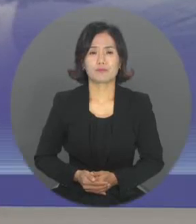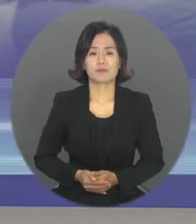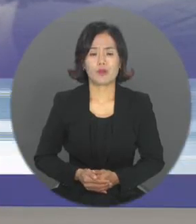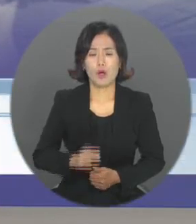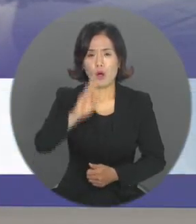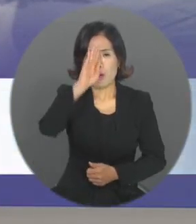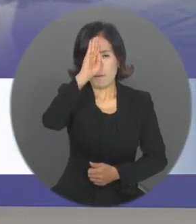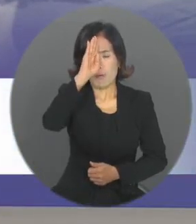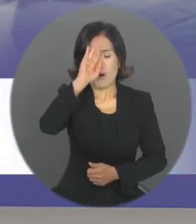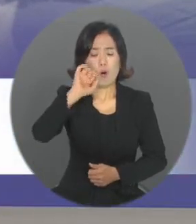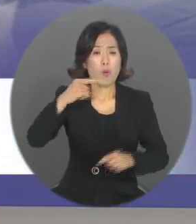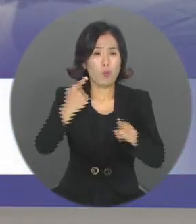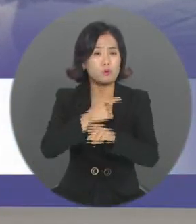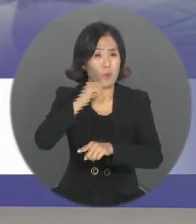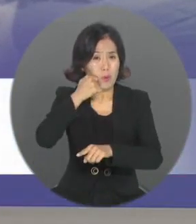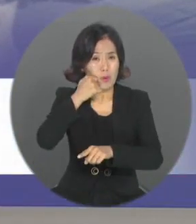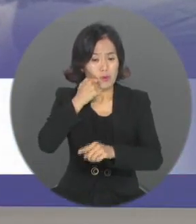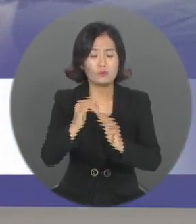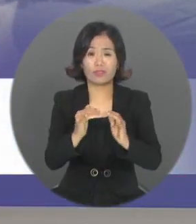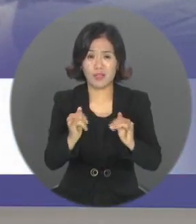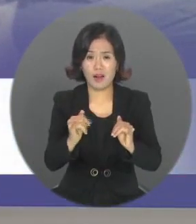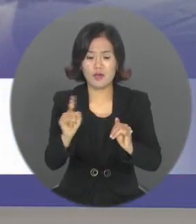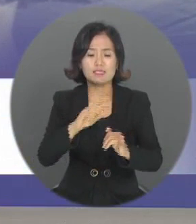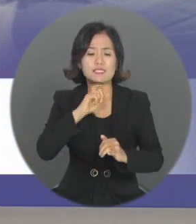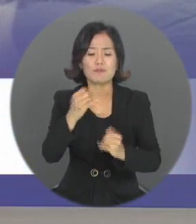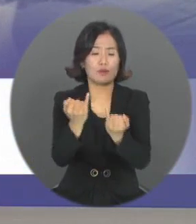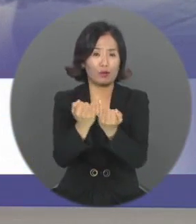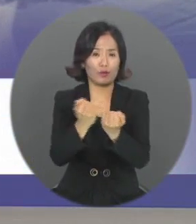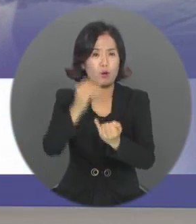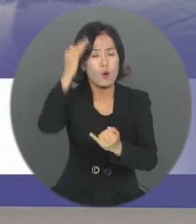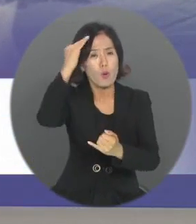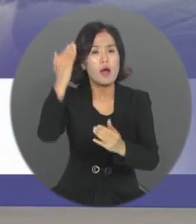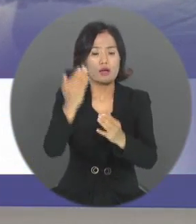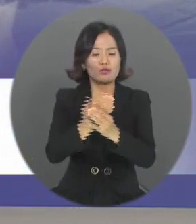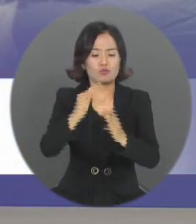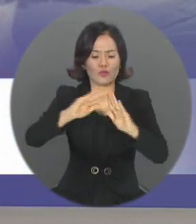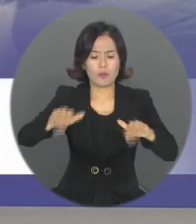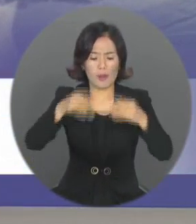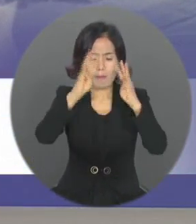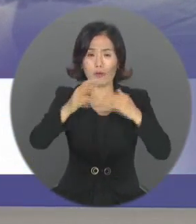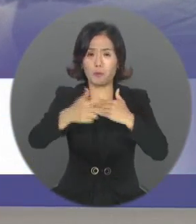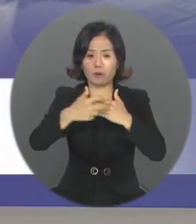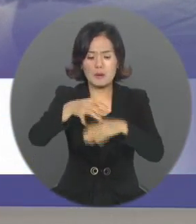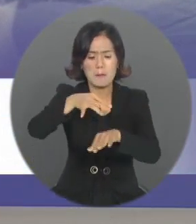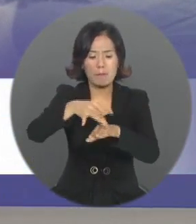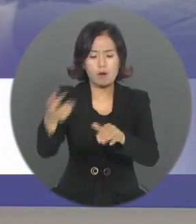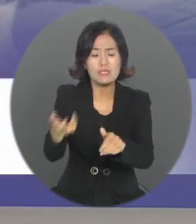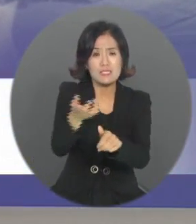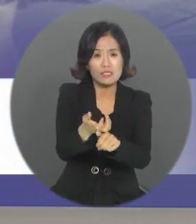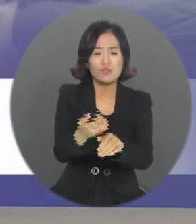희귀병에 걸려 목숨을 잃을 뻔한 과테말라 국적의 10대 소녀가 화순 전남대병원에 와서 골수 이식 수술을